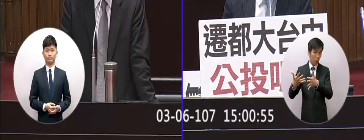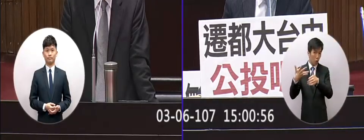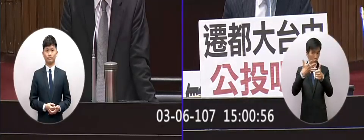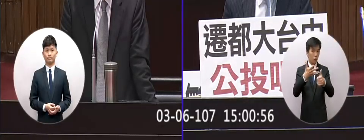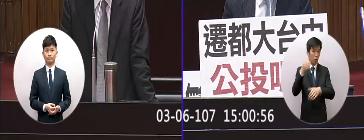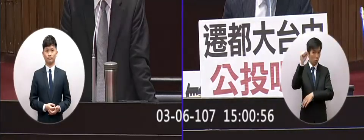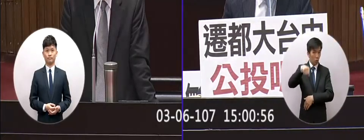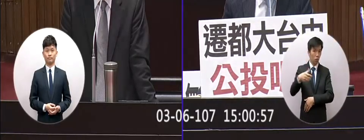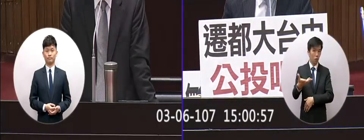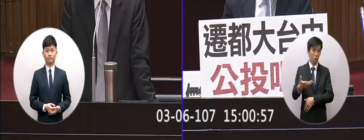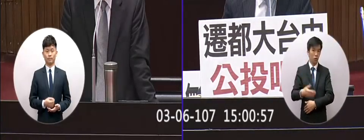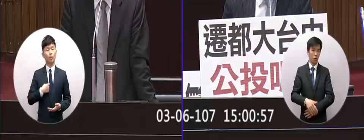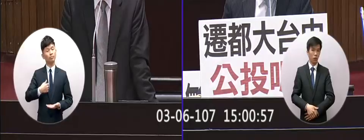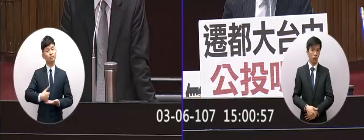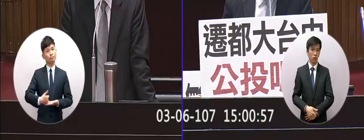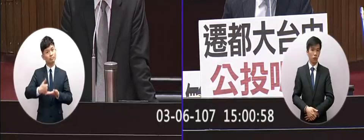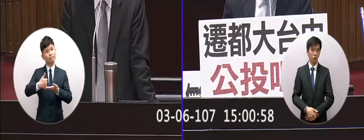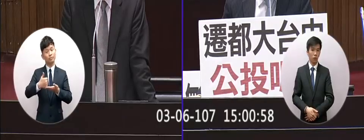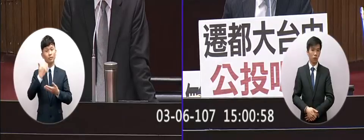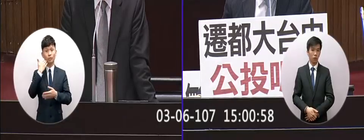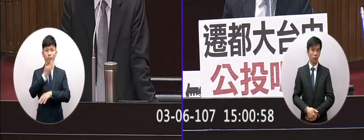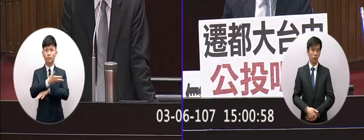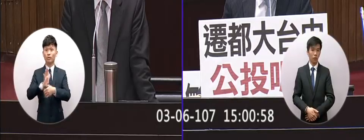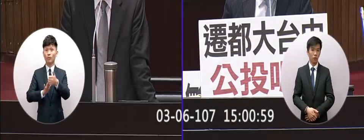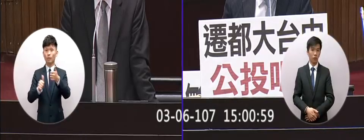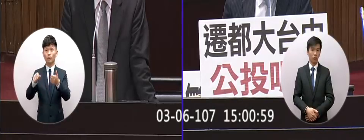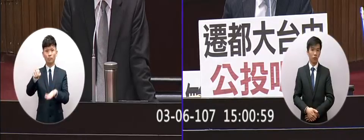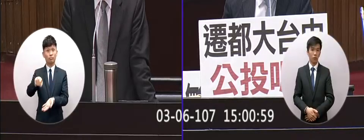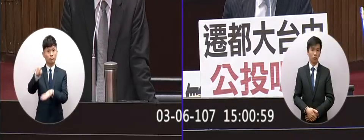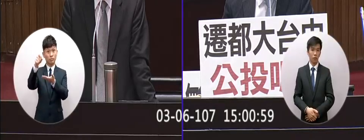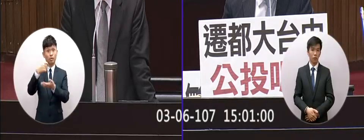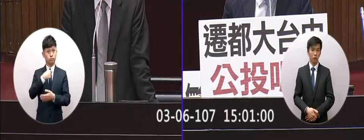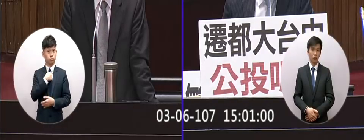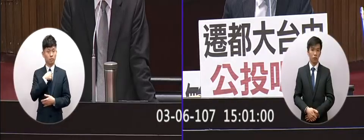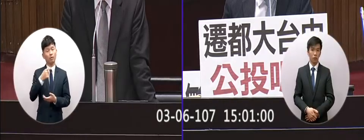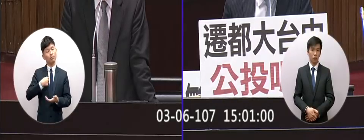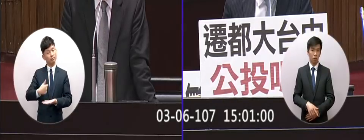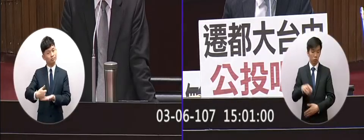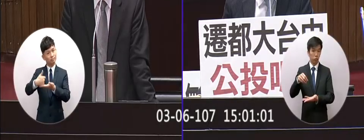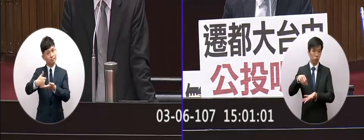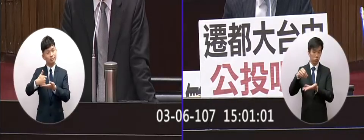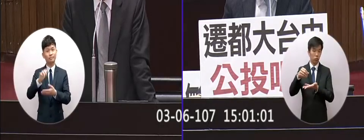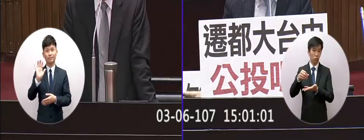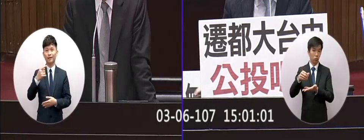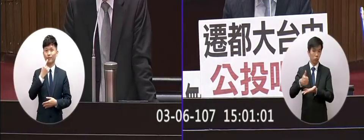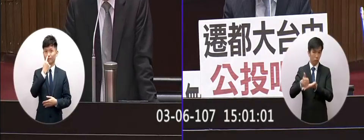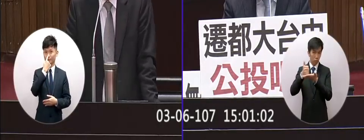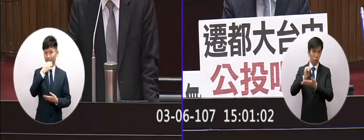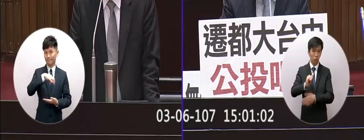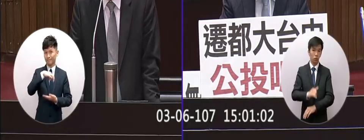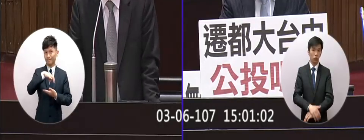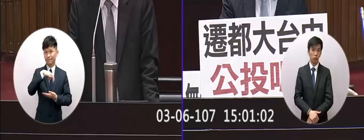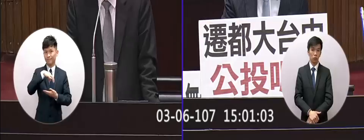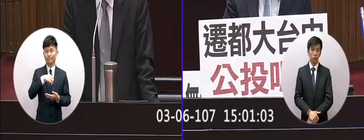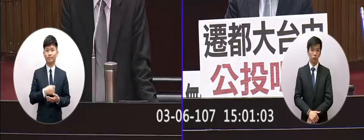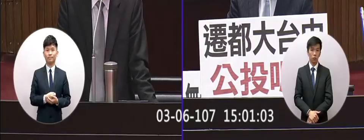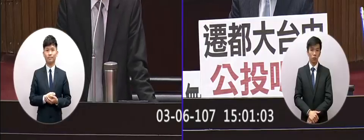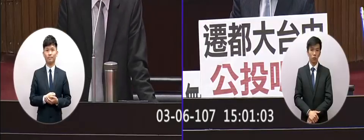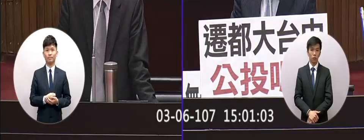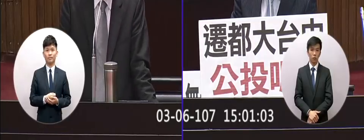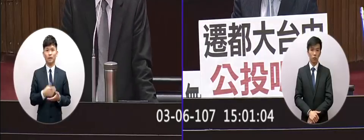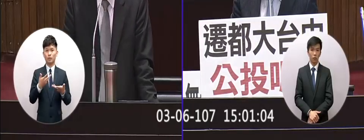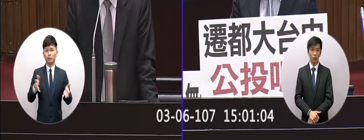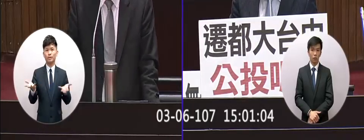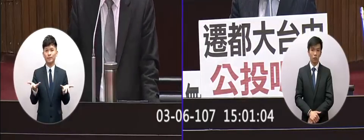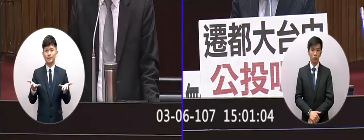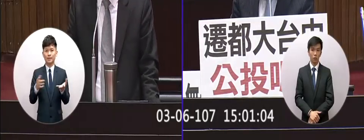成？ 这我尊重了，如果江委要发起公投，这我尊重。 你尊重吗？ 不过我担心了哈、哦，就是说很多事情是要水